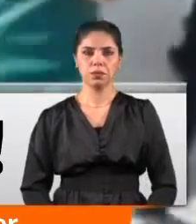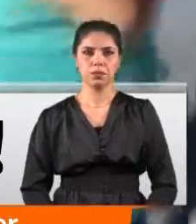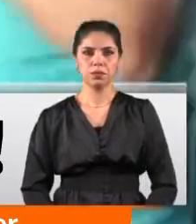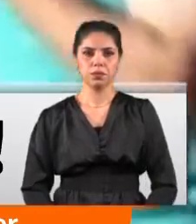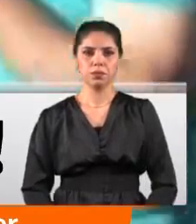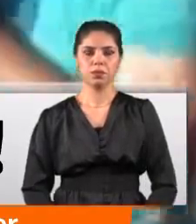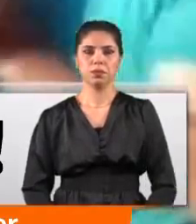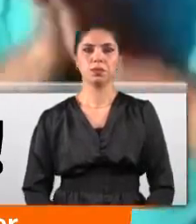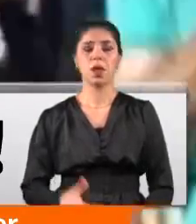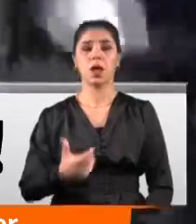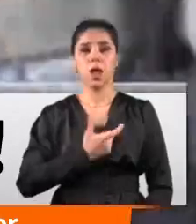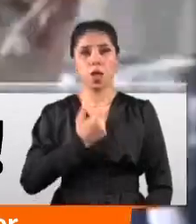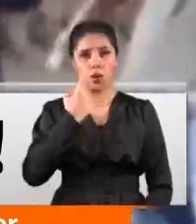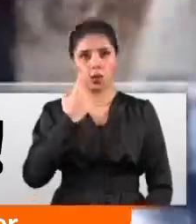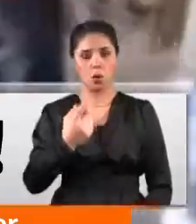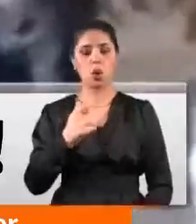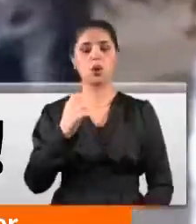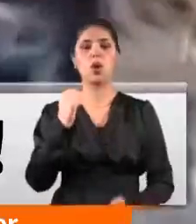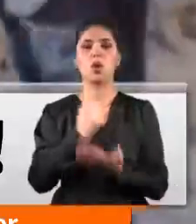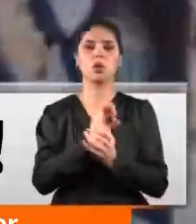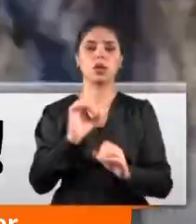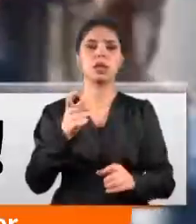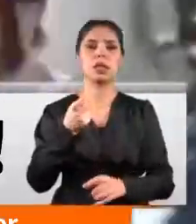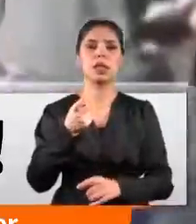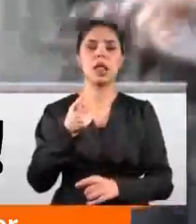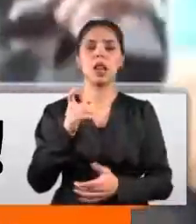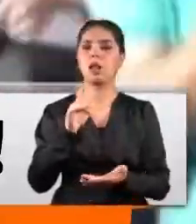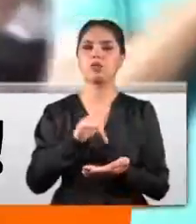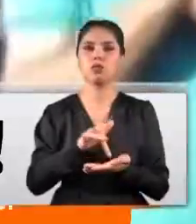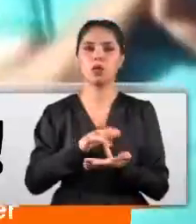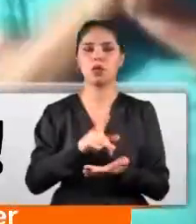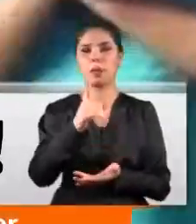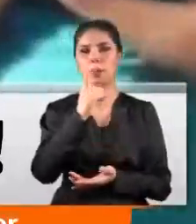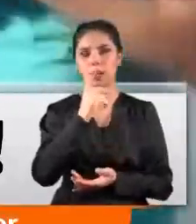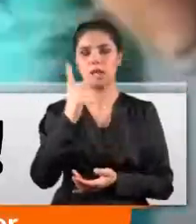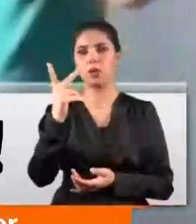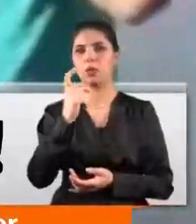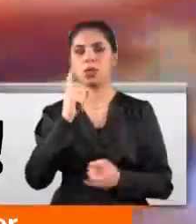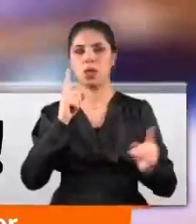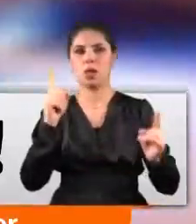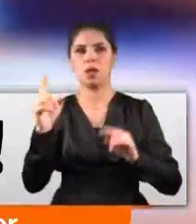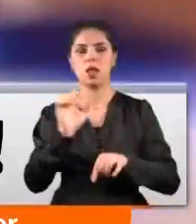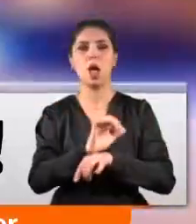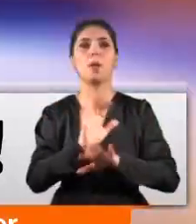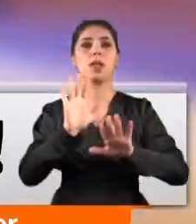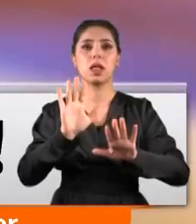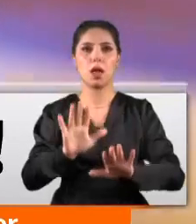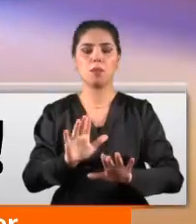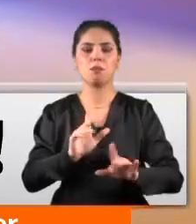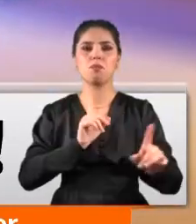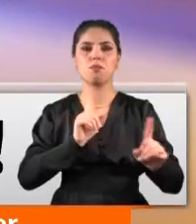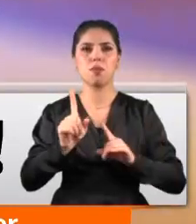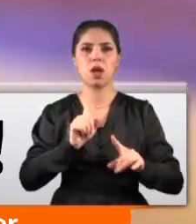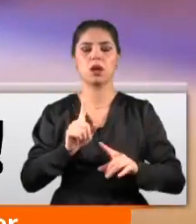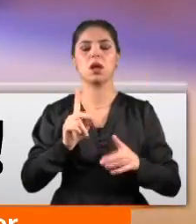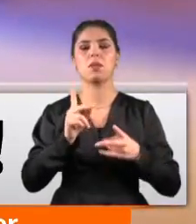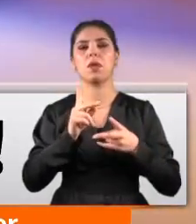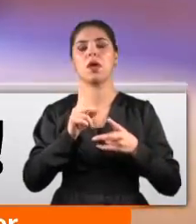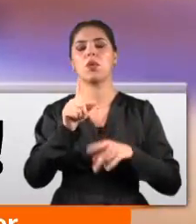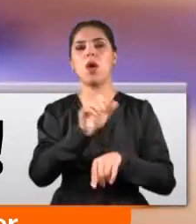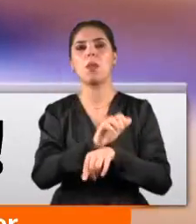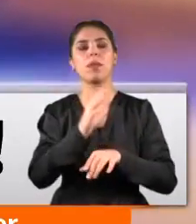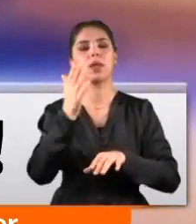düşünüyorum. Mevcut yasaya göre ruhsatsız silah bulundurmanın cezası 1 yıldan 3 yıla kadar hapis. Ancak yargılama tutuksuz yapılıyor.